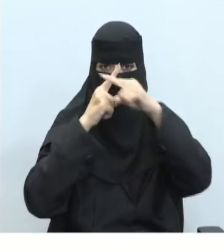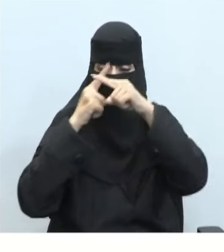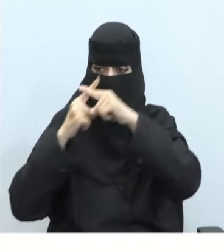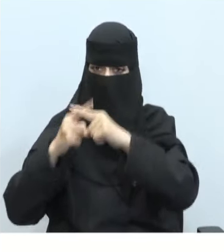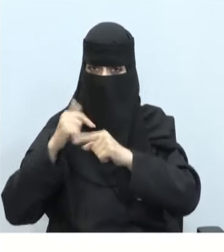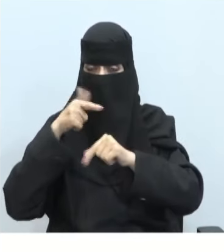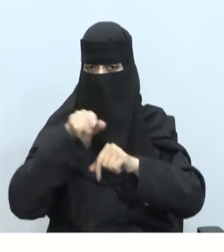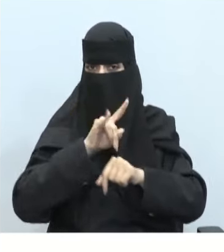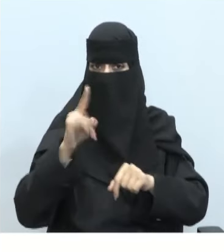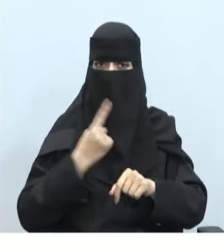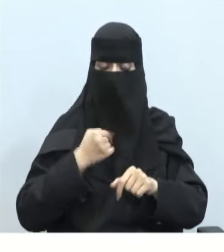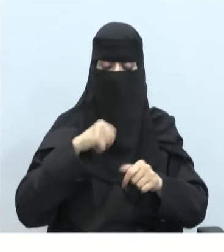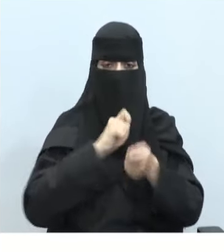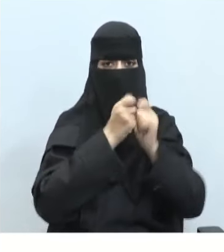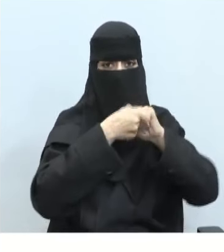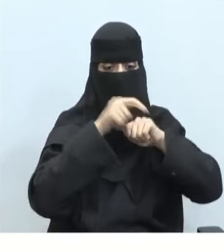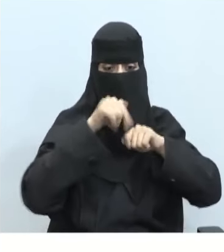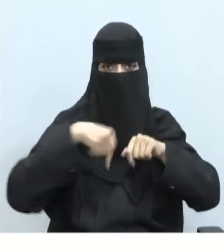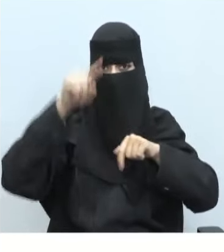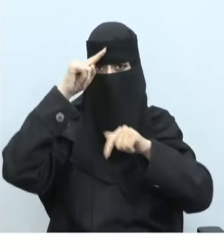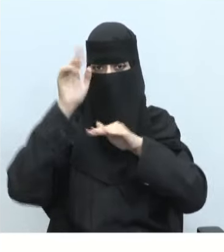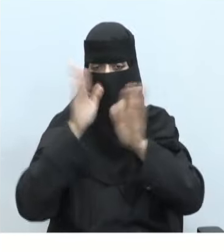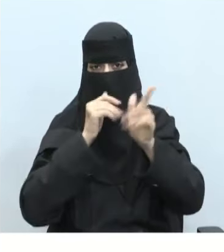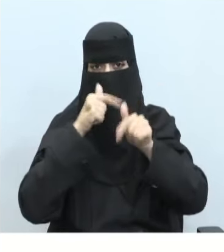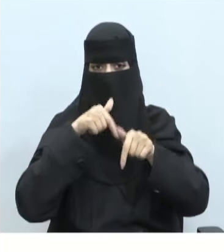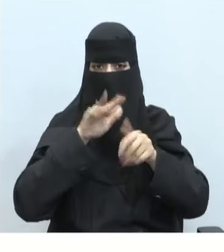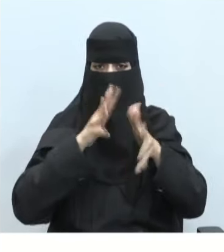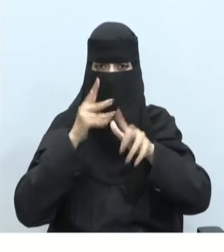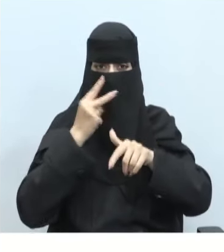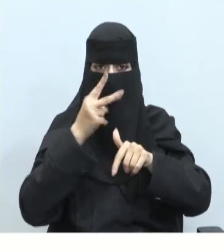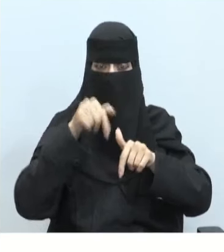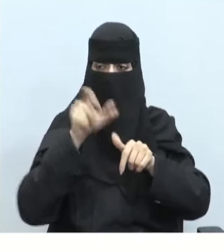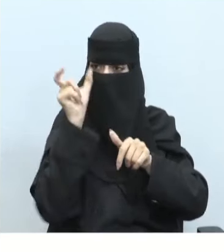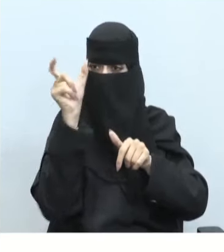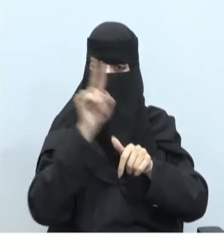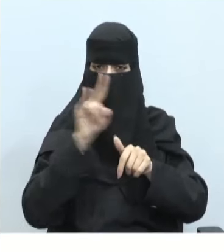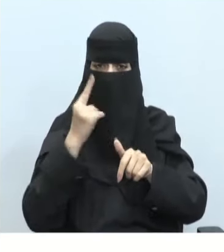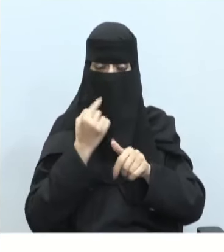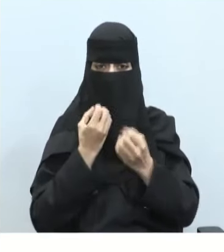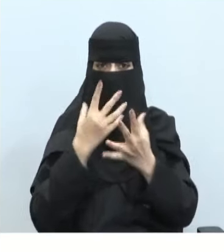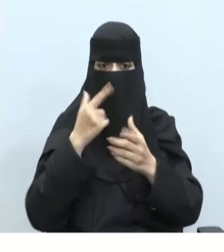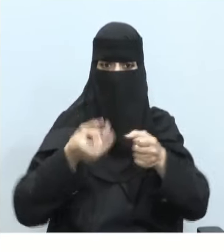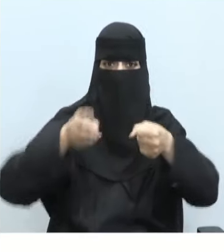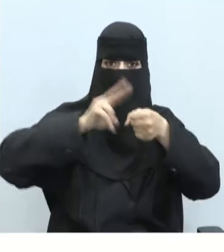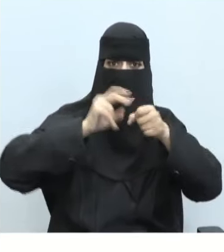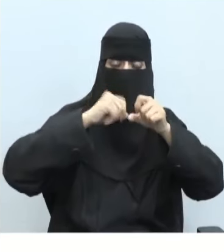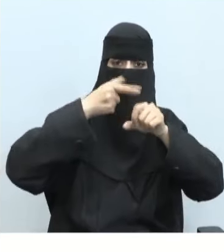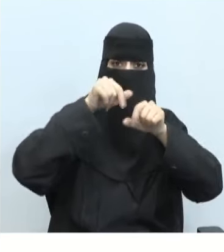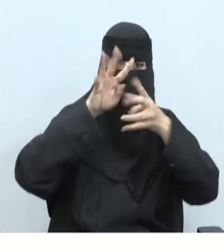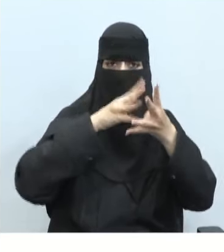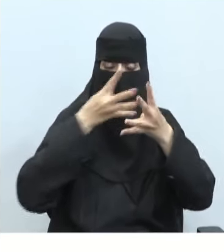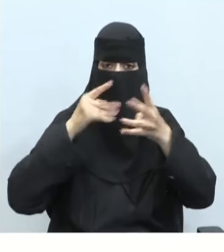شيئ لا تحبه وتريد تغيره على سبيل المثال قد تلاحظ كلمه لا تعجبك تظهر عده مرات في